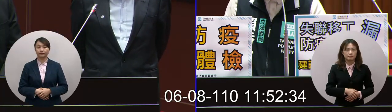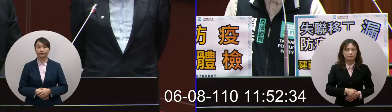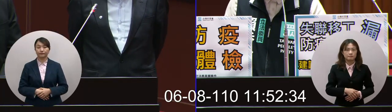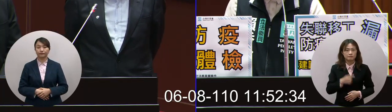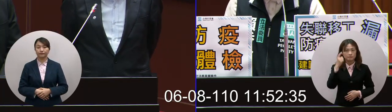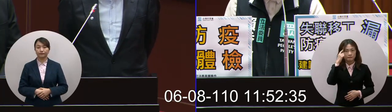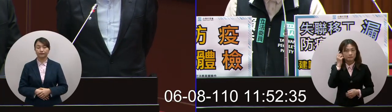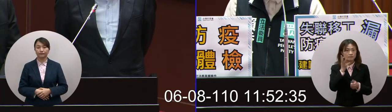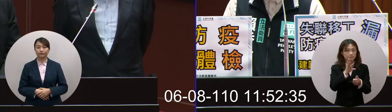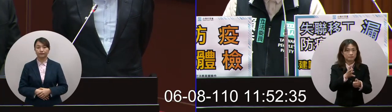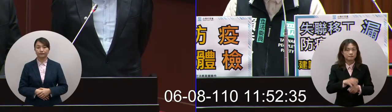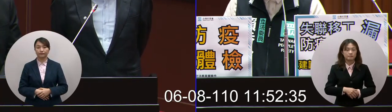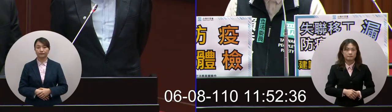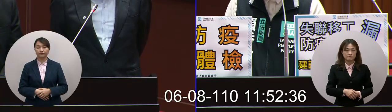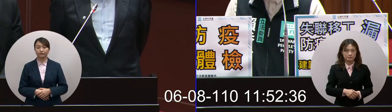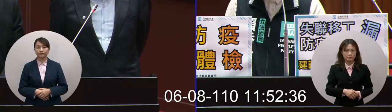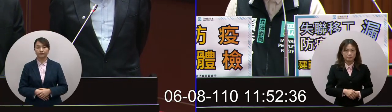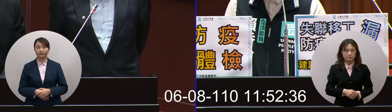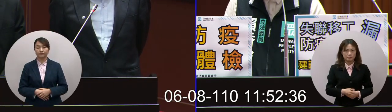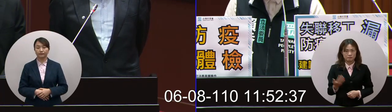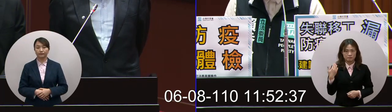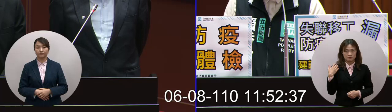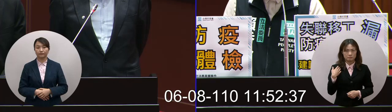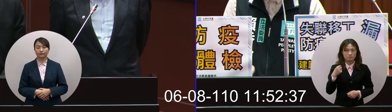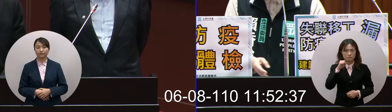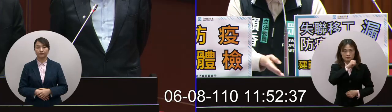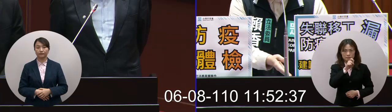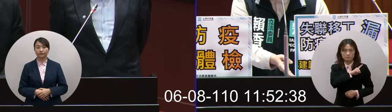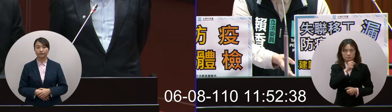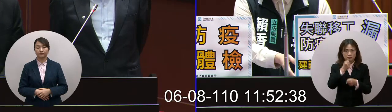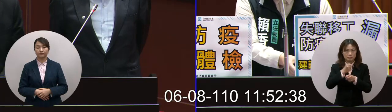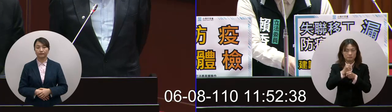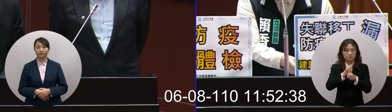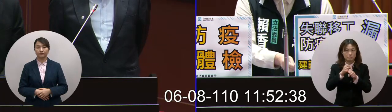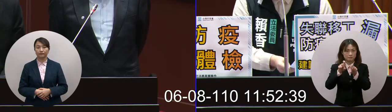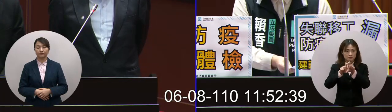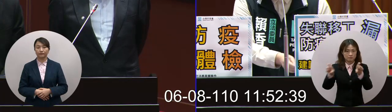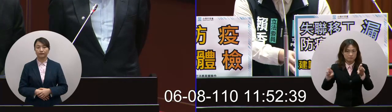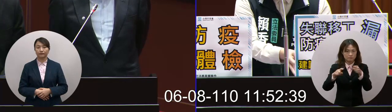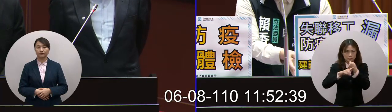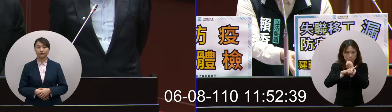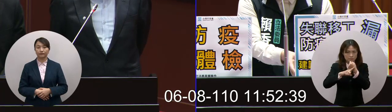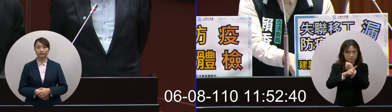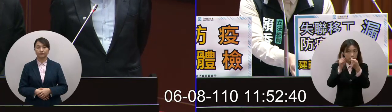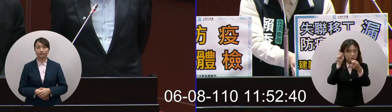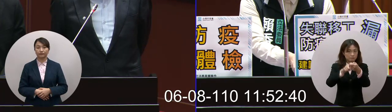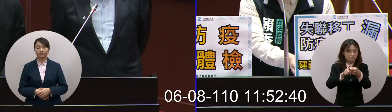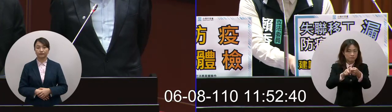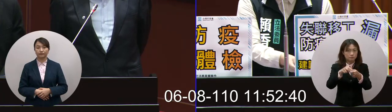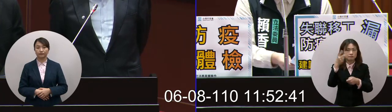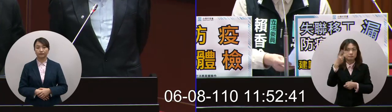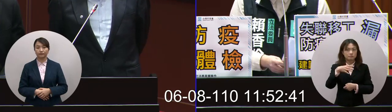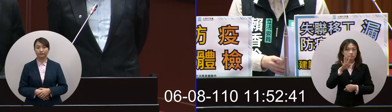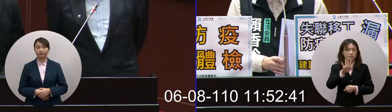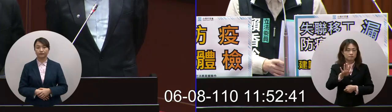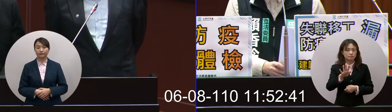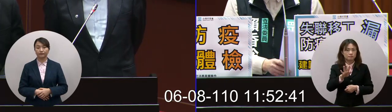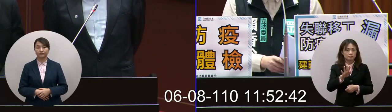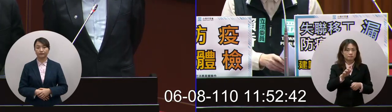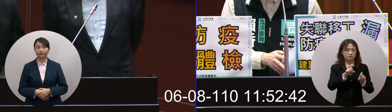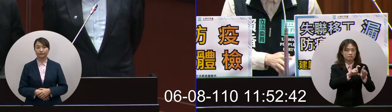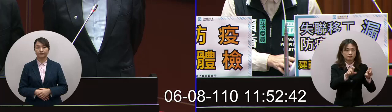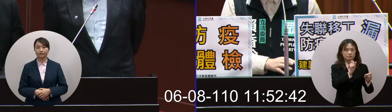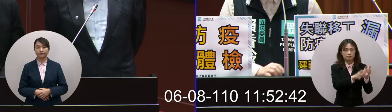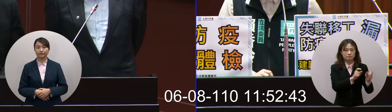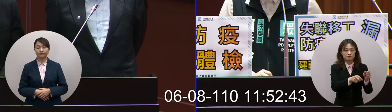我想请教，当时在这个国产的疫苗研发的这个目的跟疫苗采购的策略之间，我